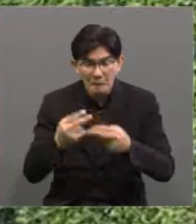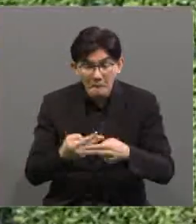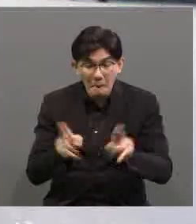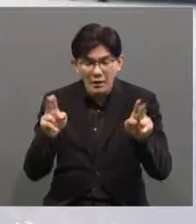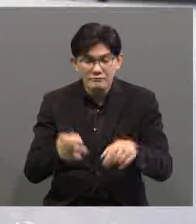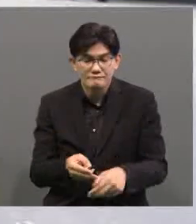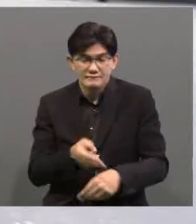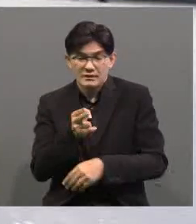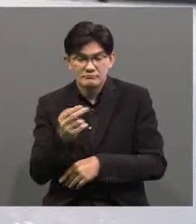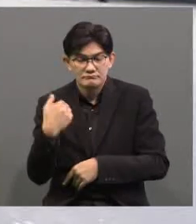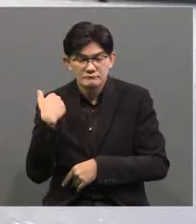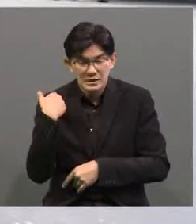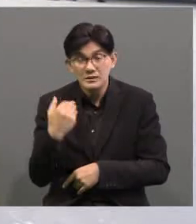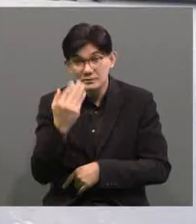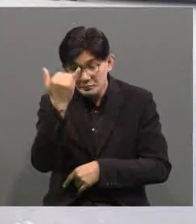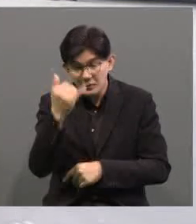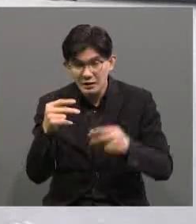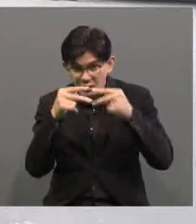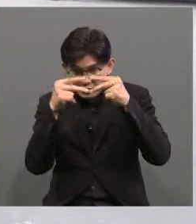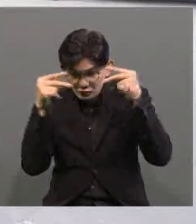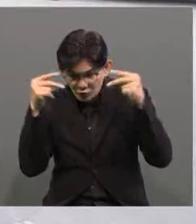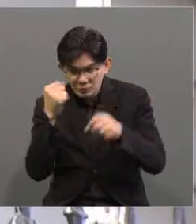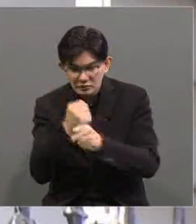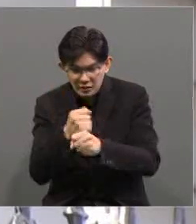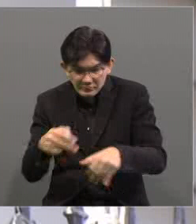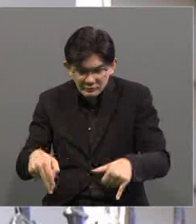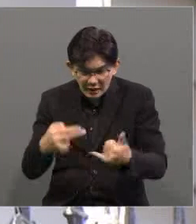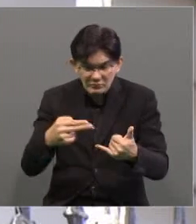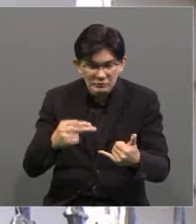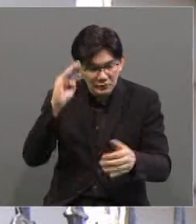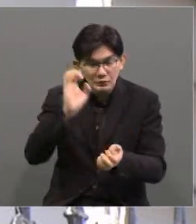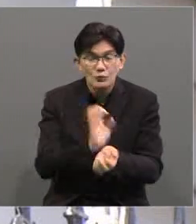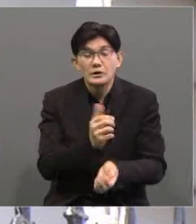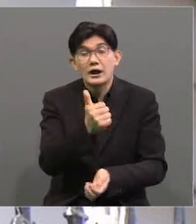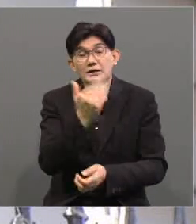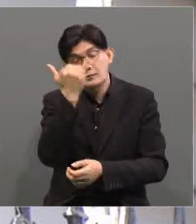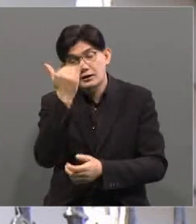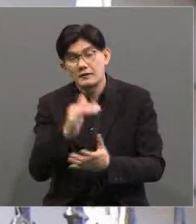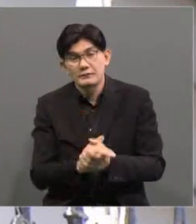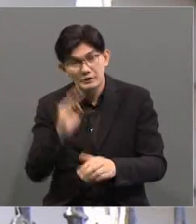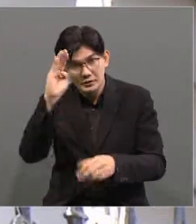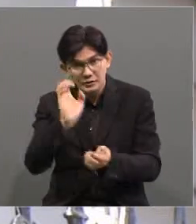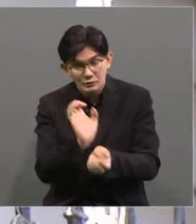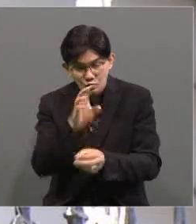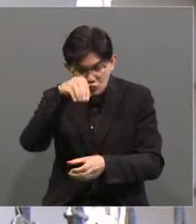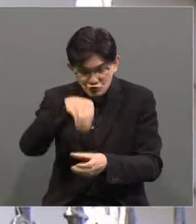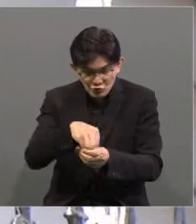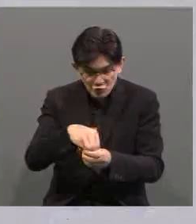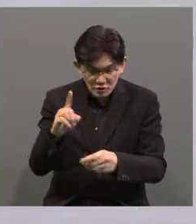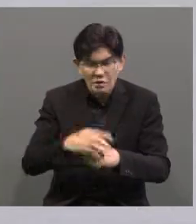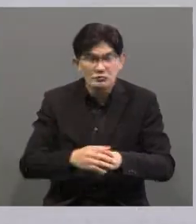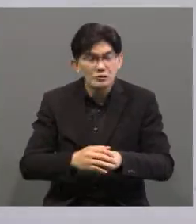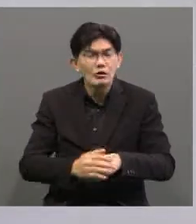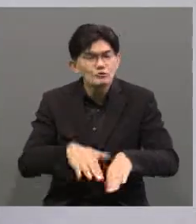เหตุการณ์รุนแรงถึงขั้นคนร้ายสามารถสังหารตำรวจได้ตำรวจที่อยู่ในพื้นที่ไม่ว่าจะเป็น